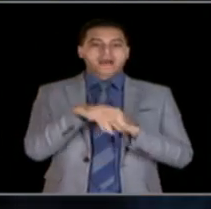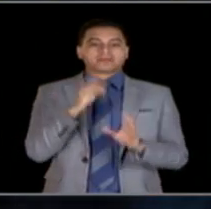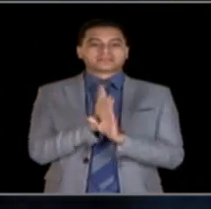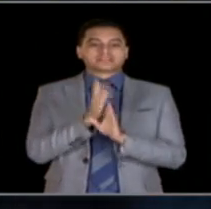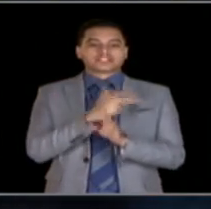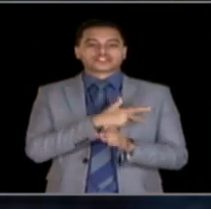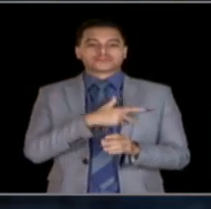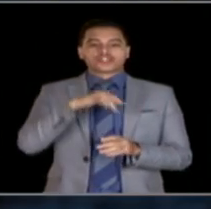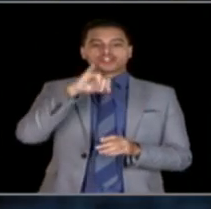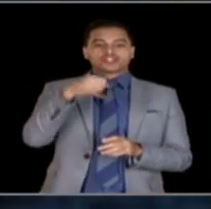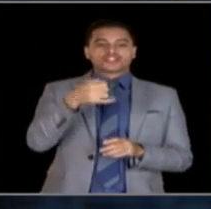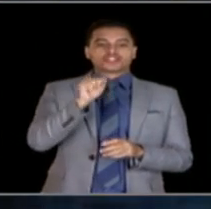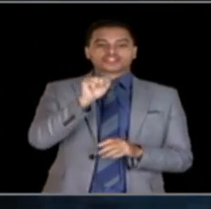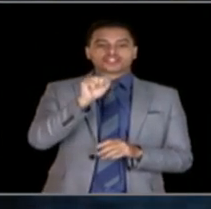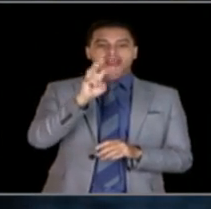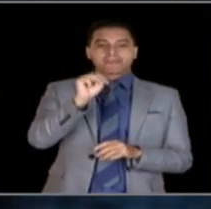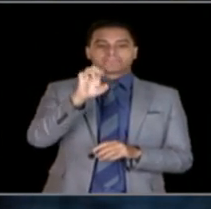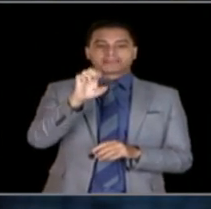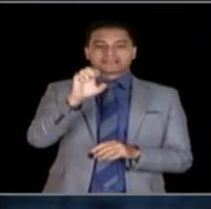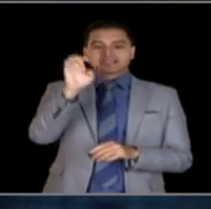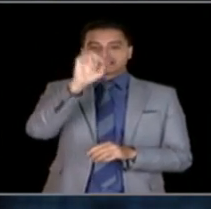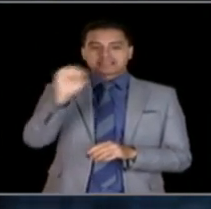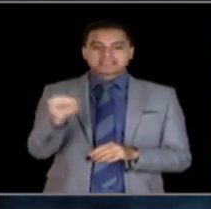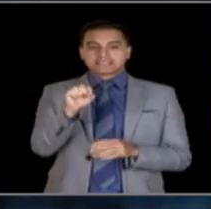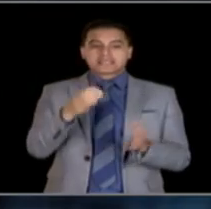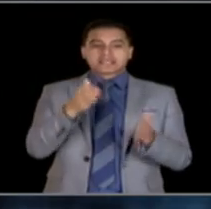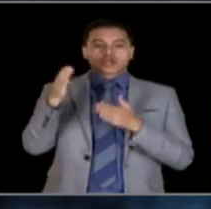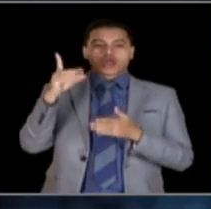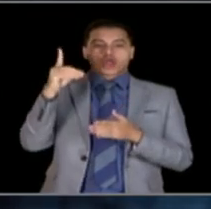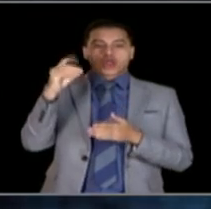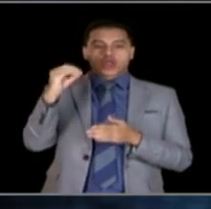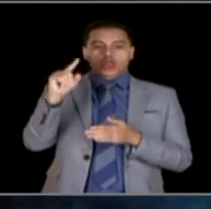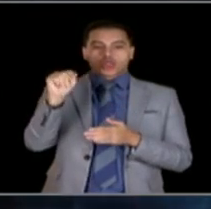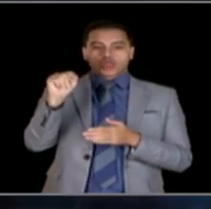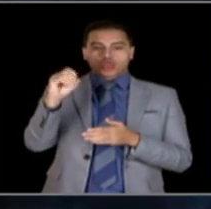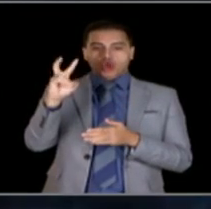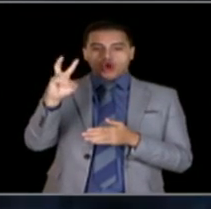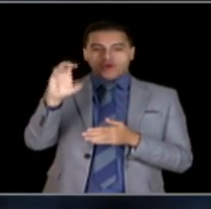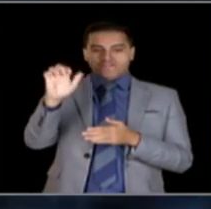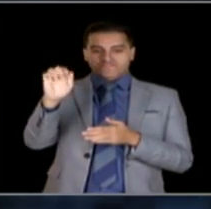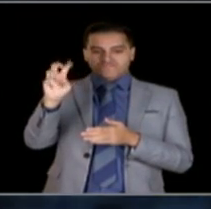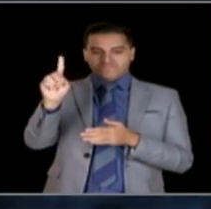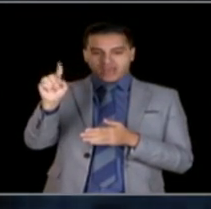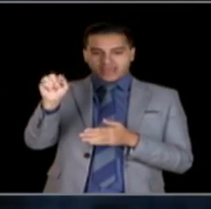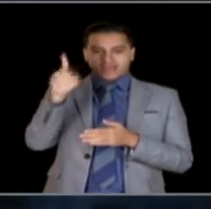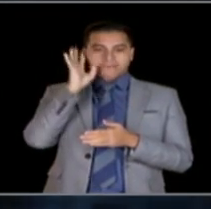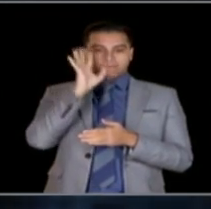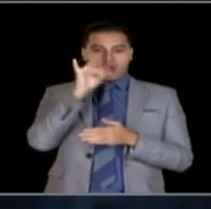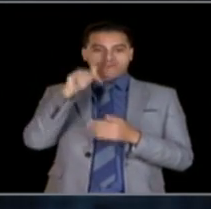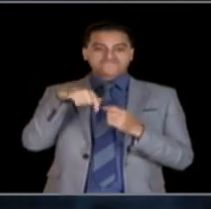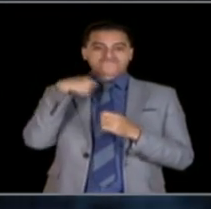فنان عالمي قام بدور جيمس دونيفن في فيلم ريدج أوف سبايز، فمن